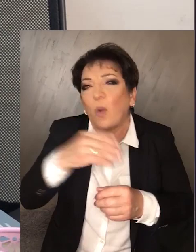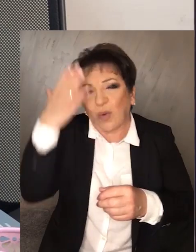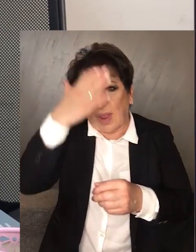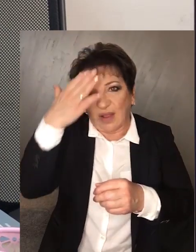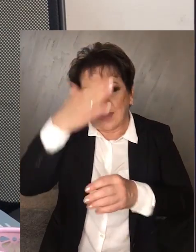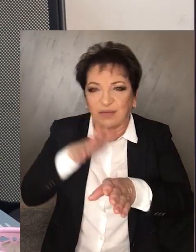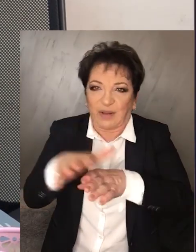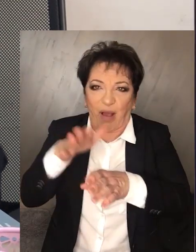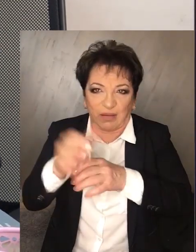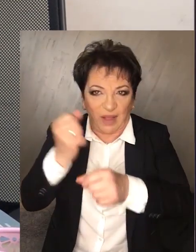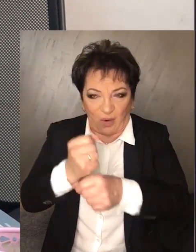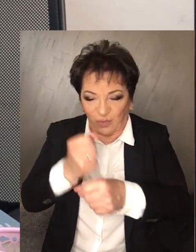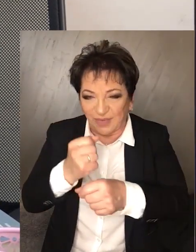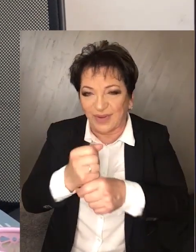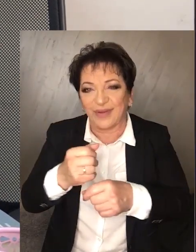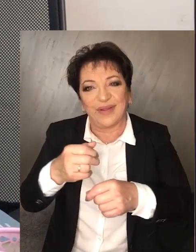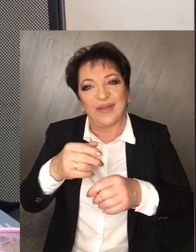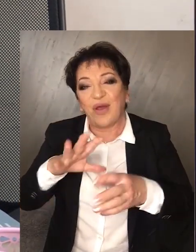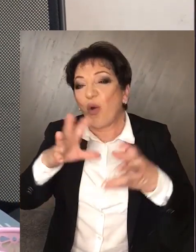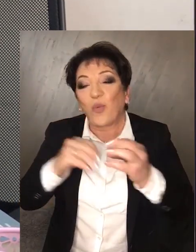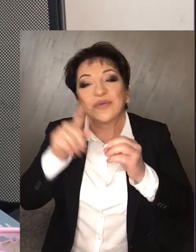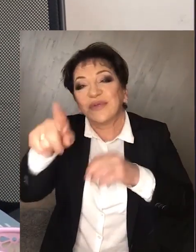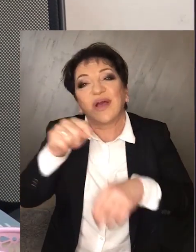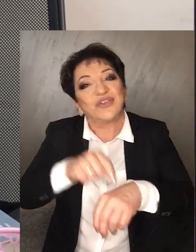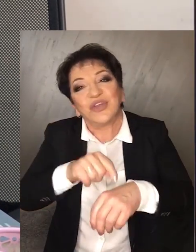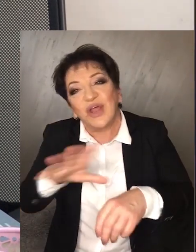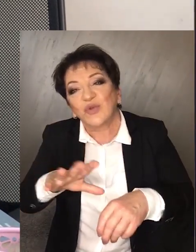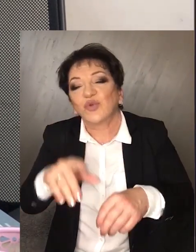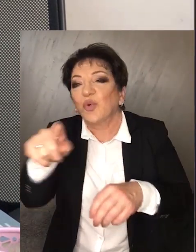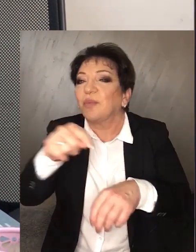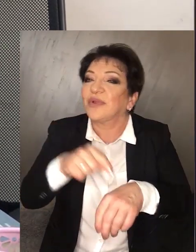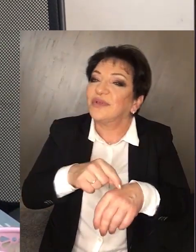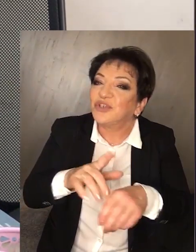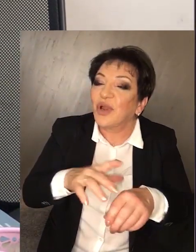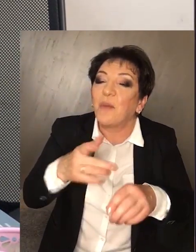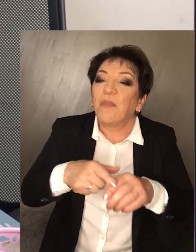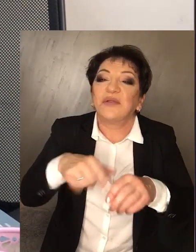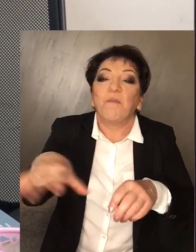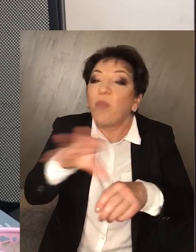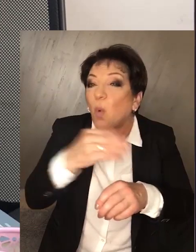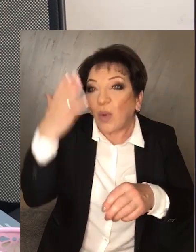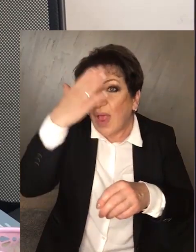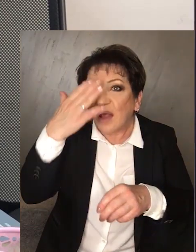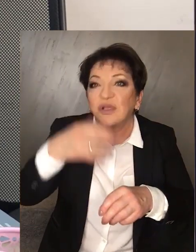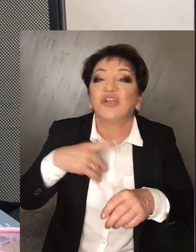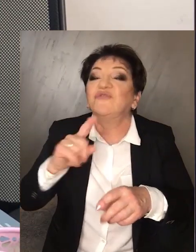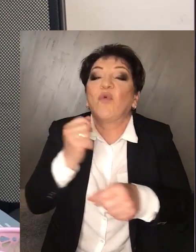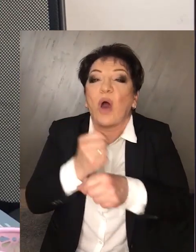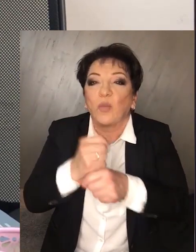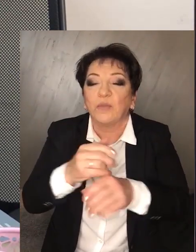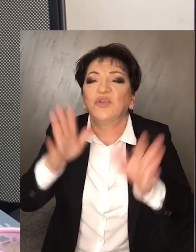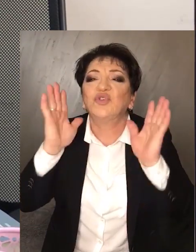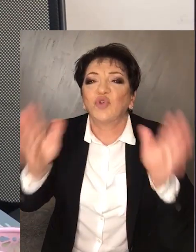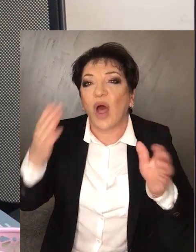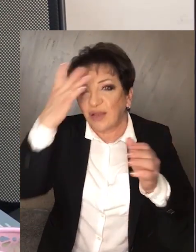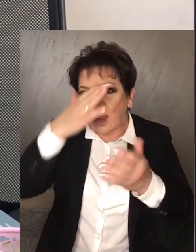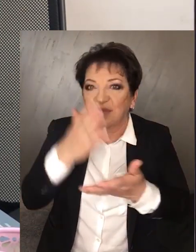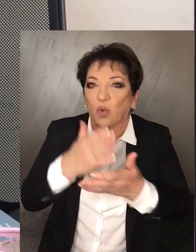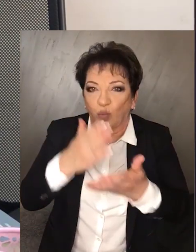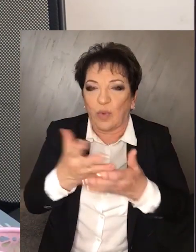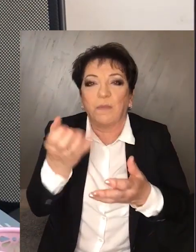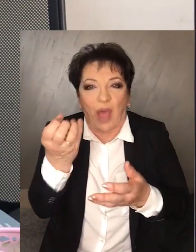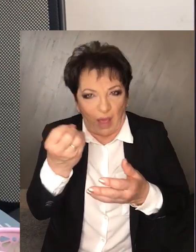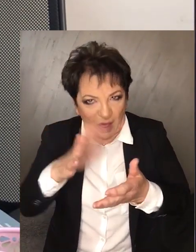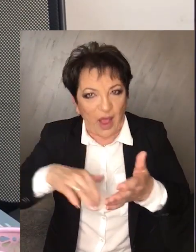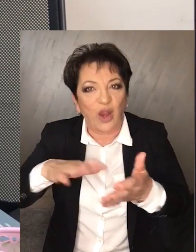մարդ տեսակի համար, որ այսօր իմ կողքին են ու իրականացնում են իմ բոլոր երազանքները։ Իրանք գուցե չեն ֆիքսում, գուցե չեն փաստում,